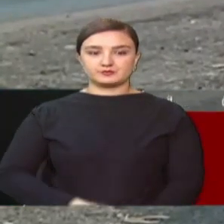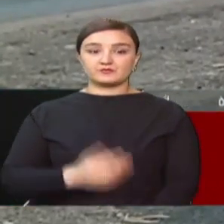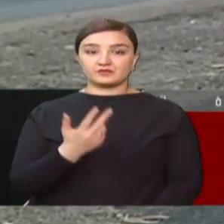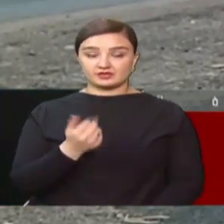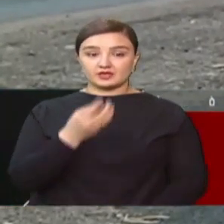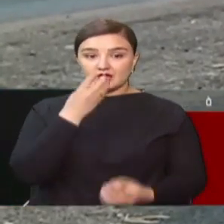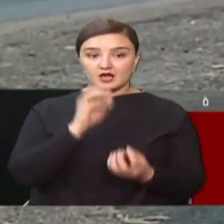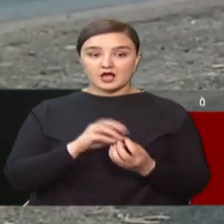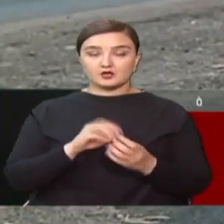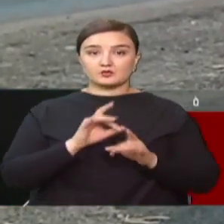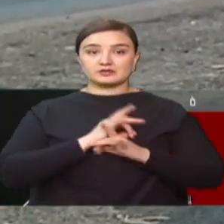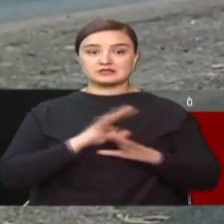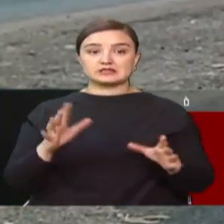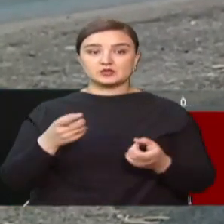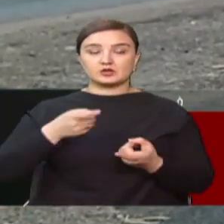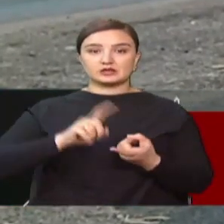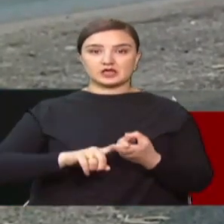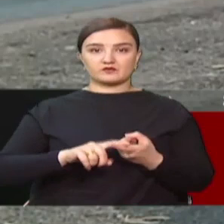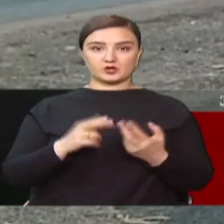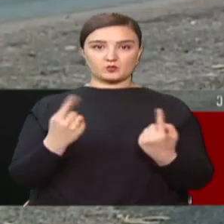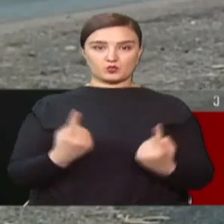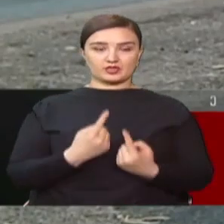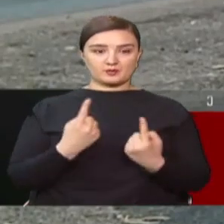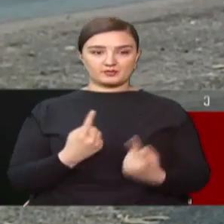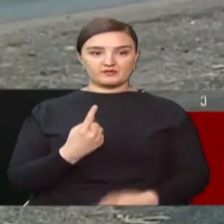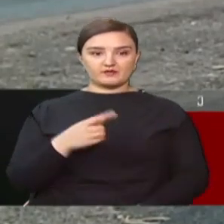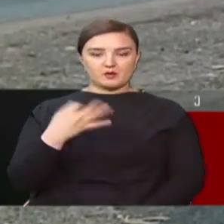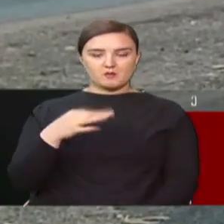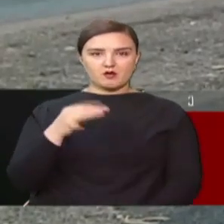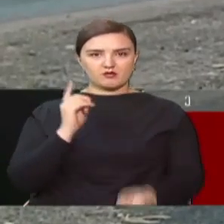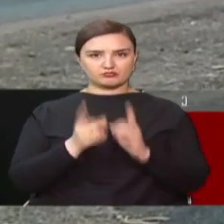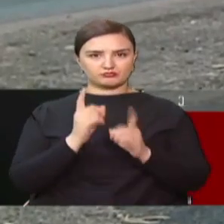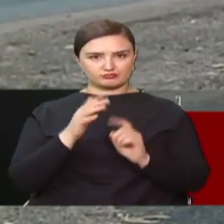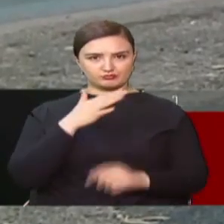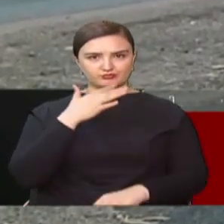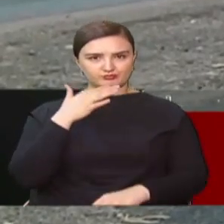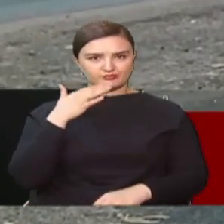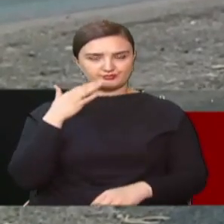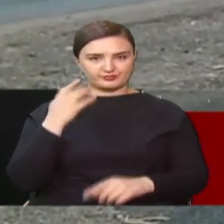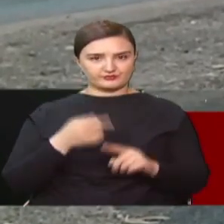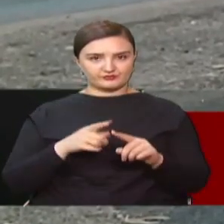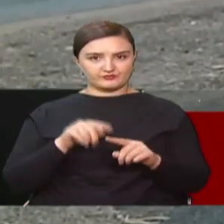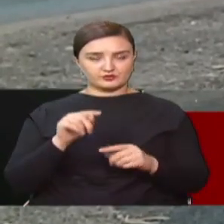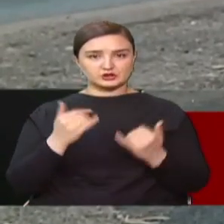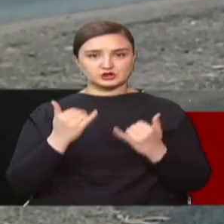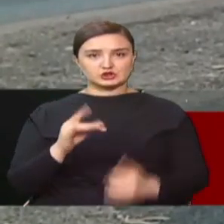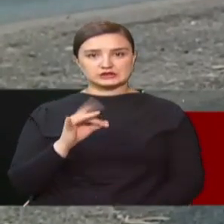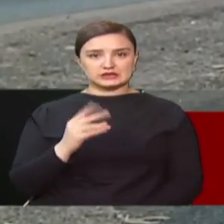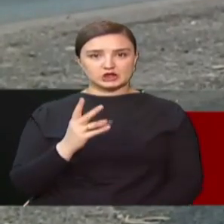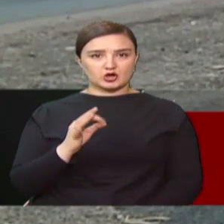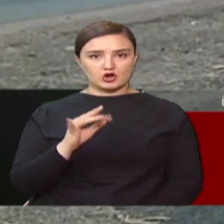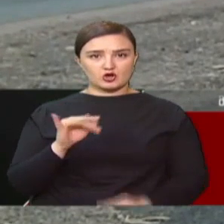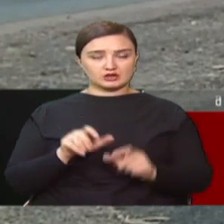Adiye xalqdgo mis dresas avtan dakavshirebit bunebrivia didia avtomankanebis nakadi, tumtsa am droistvis Rikotis